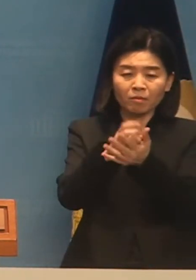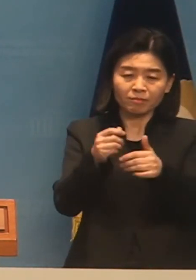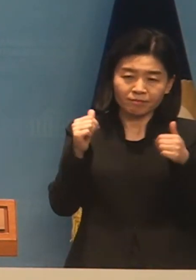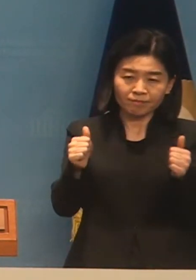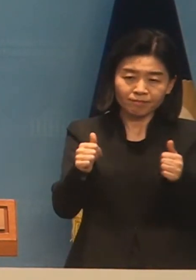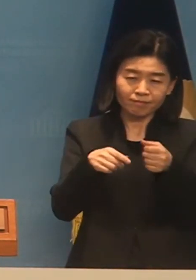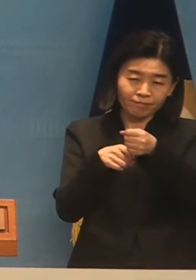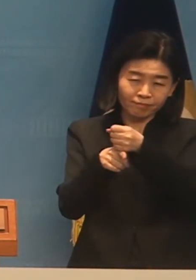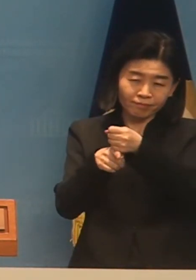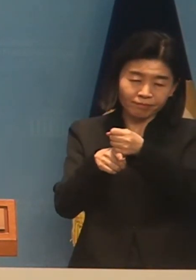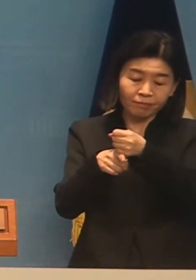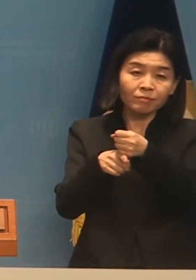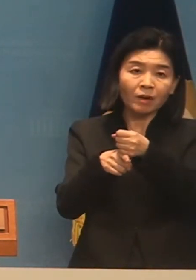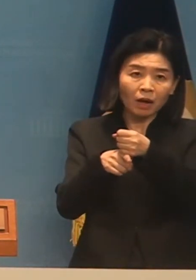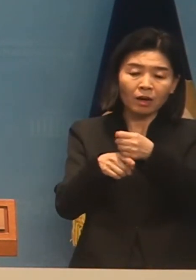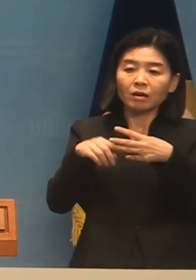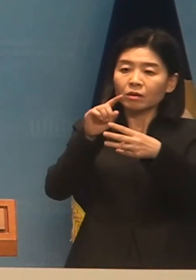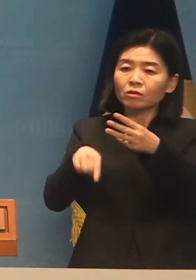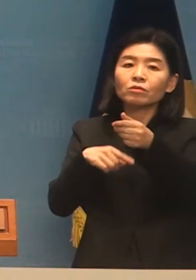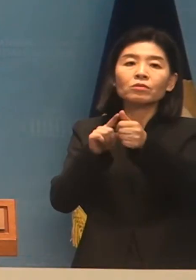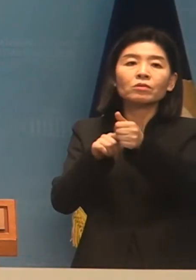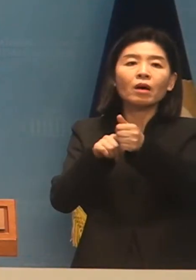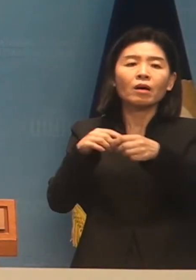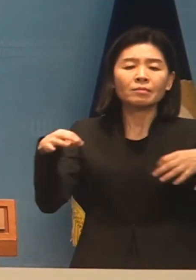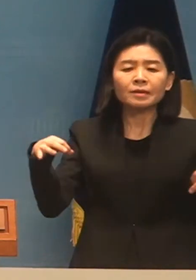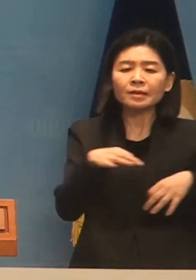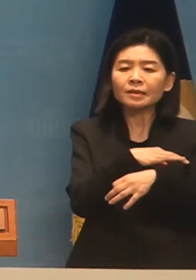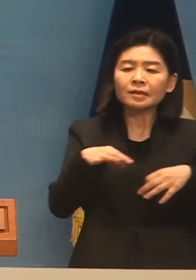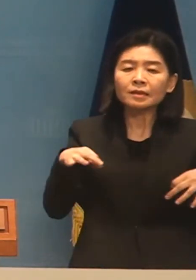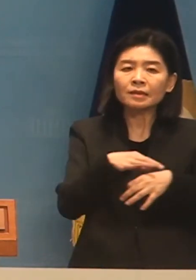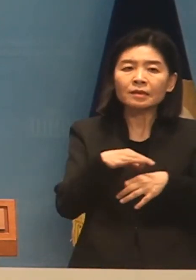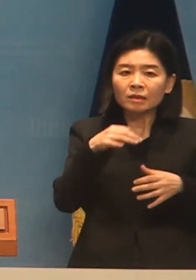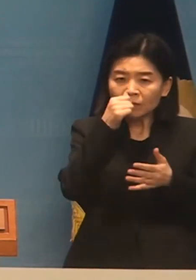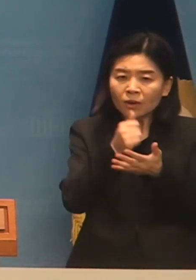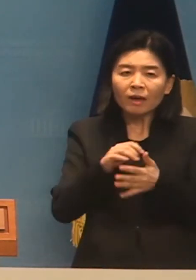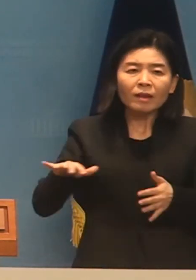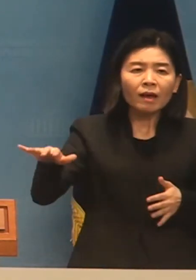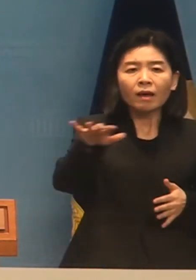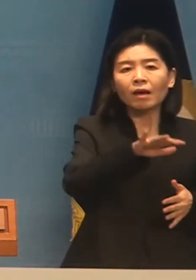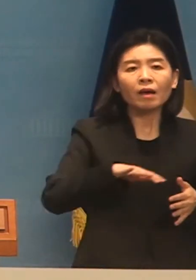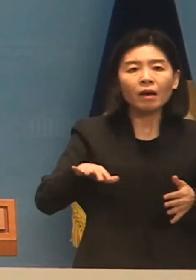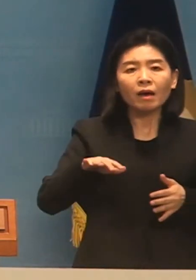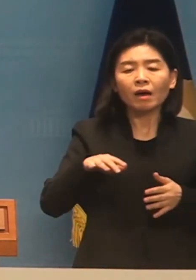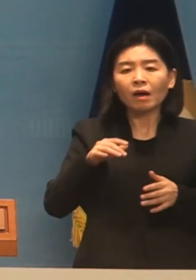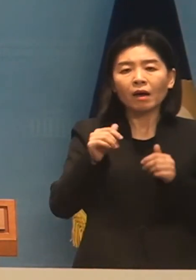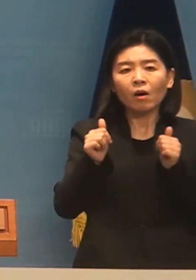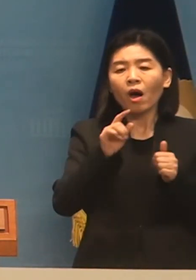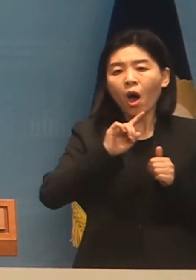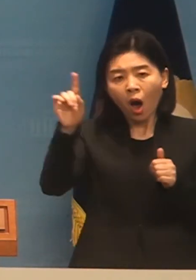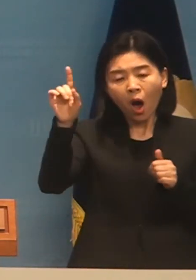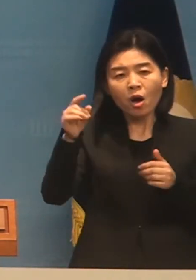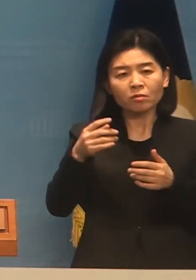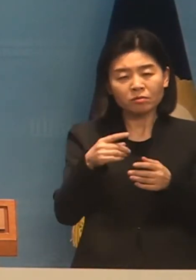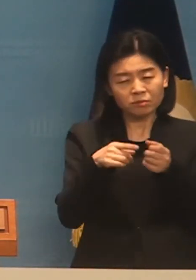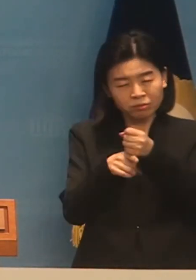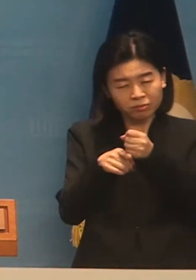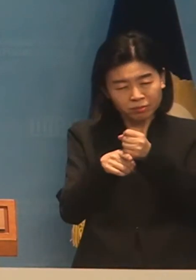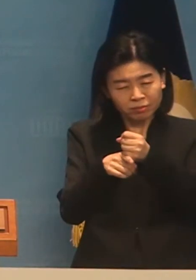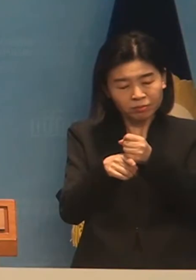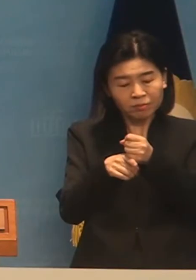불구하고 윤석열에 대한 모든 비리범죄 혐의들은 지금까지 제대로 처리된 적이 없습니다.